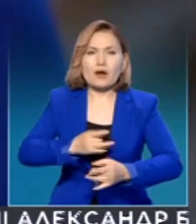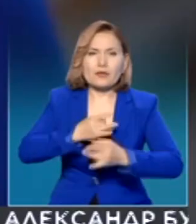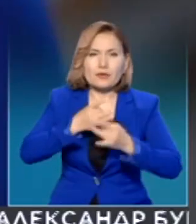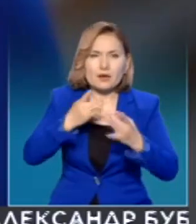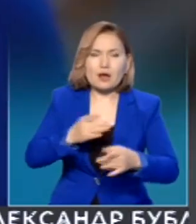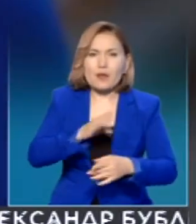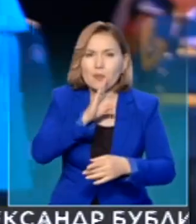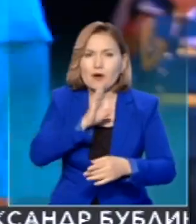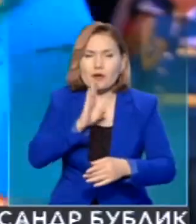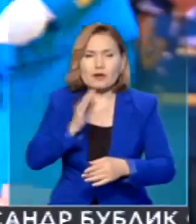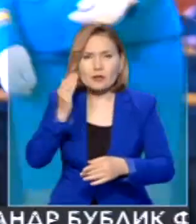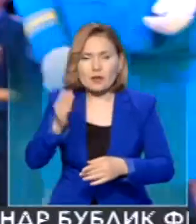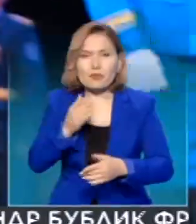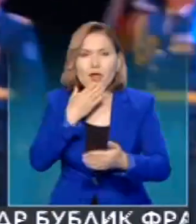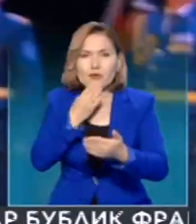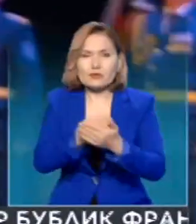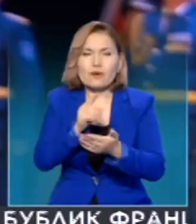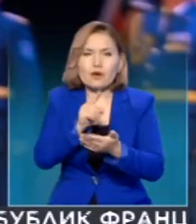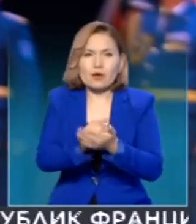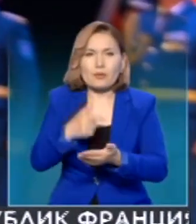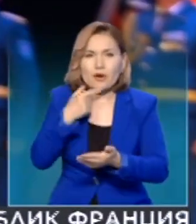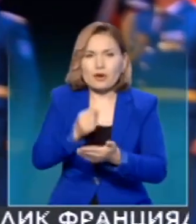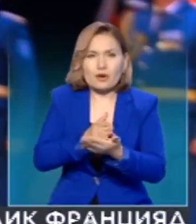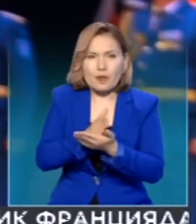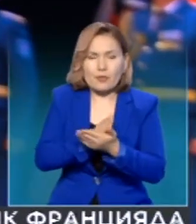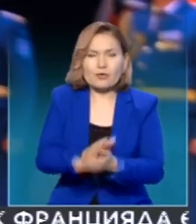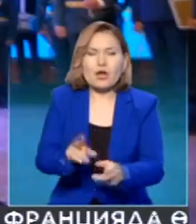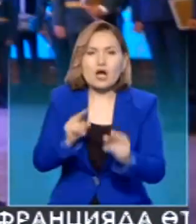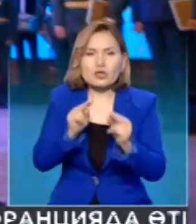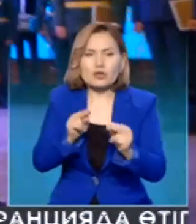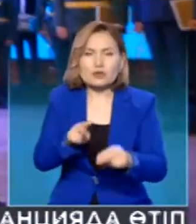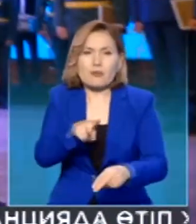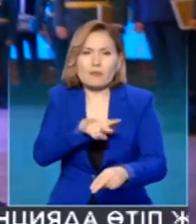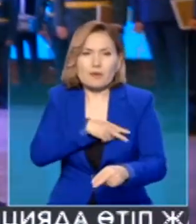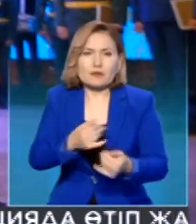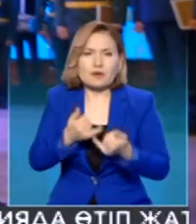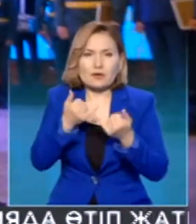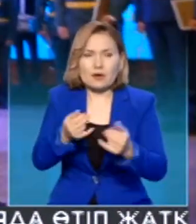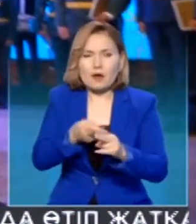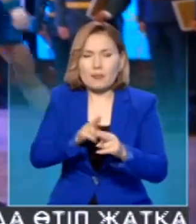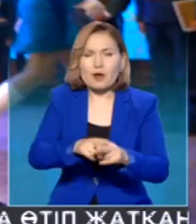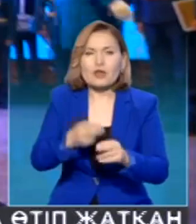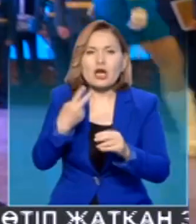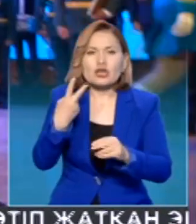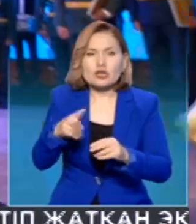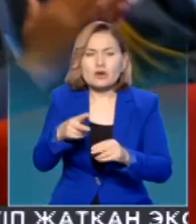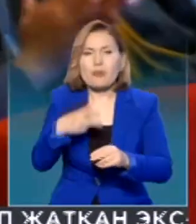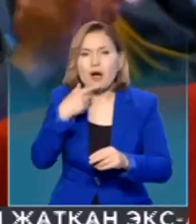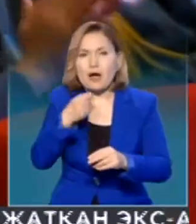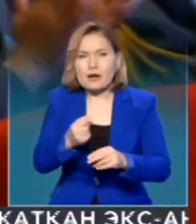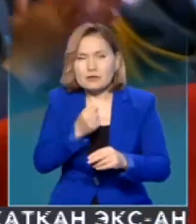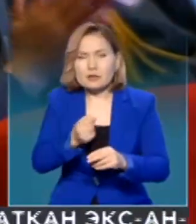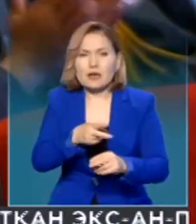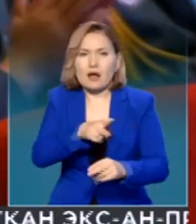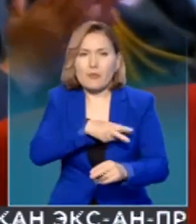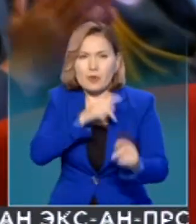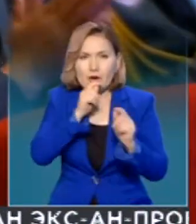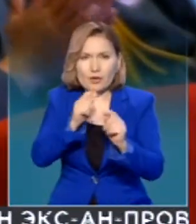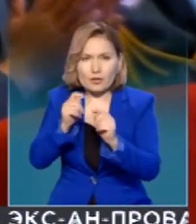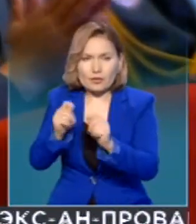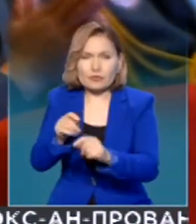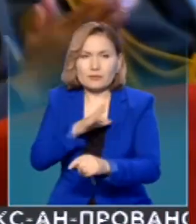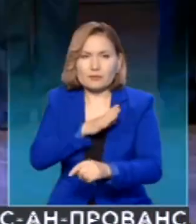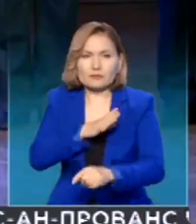жиында Әзиза мінсіз қызмет үшін медалін алды. Сондай-ақ тағы 20-ға тарта әскери қызметкерді қала әкімі алғыс хатпен марапаттап,